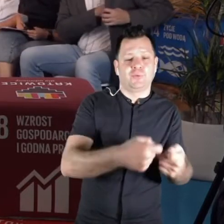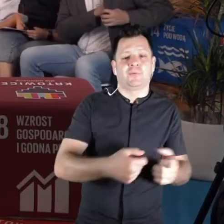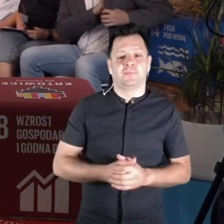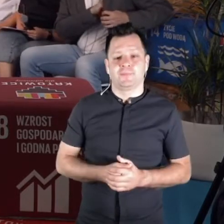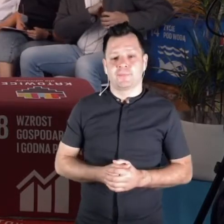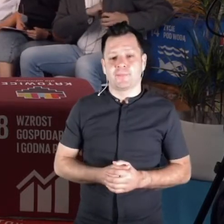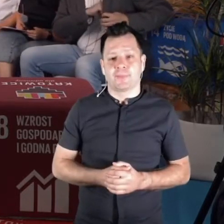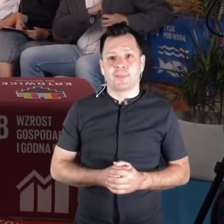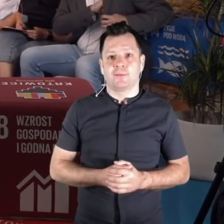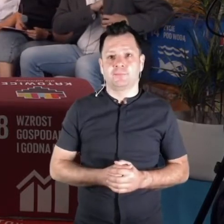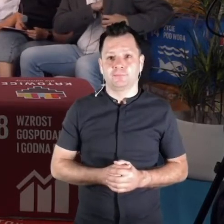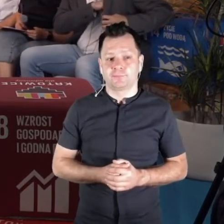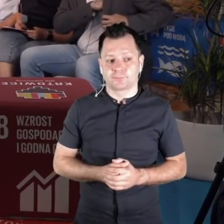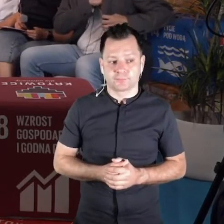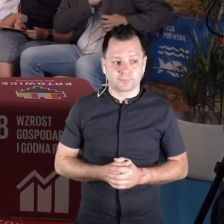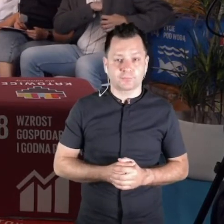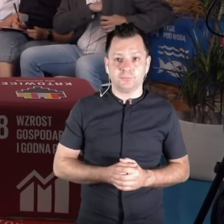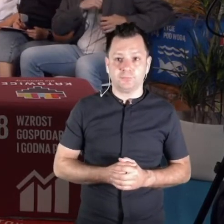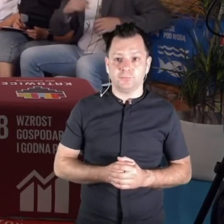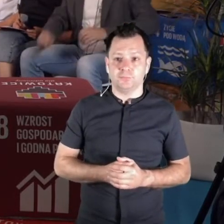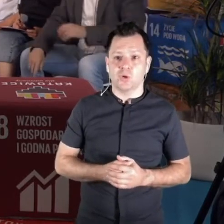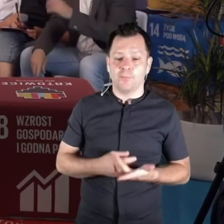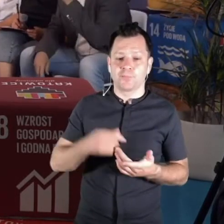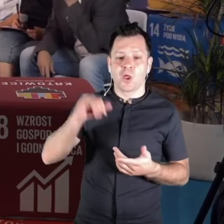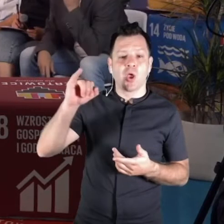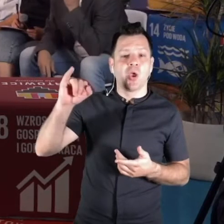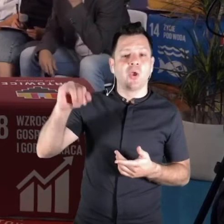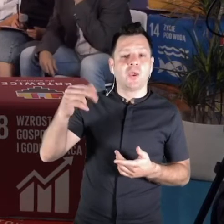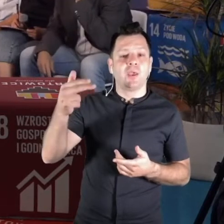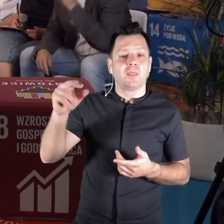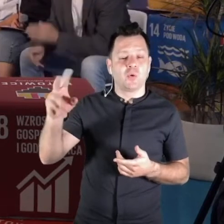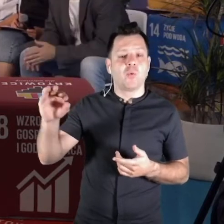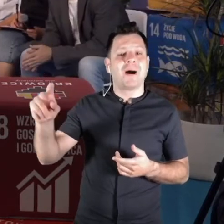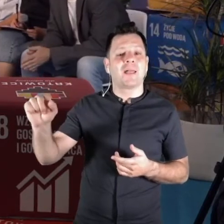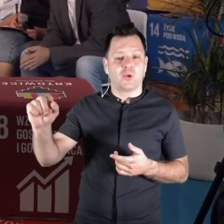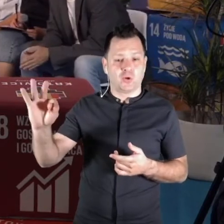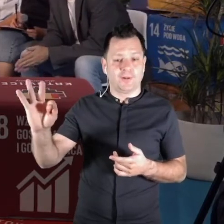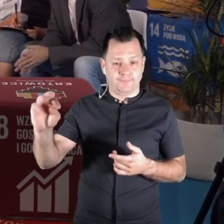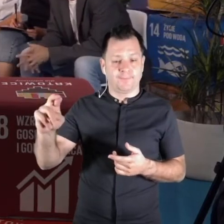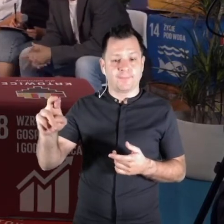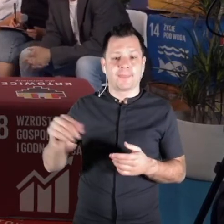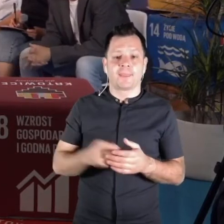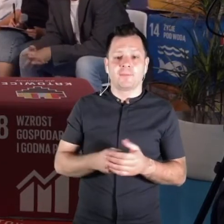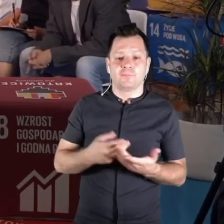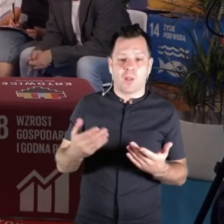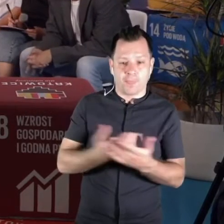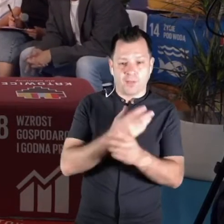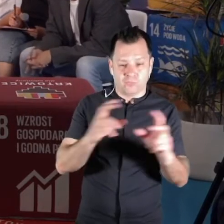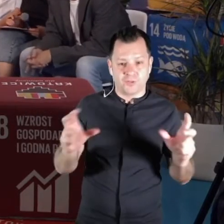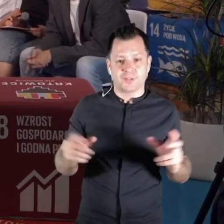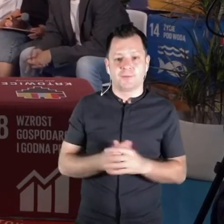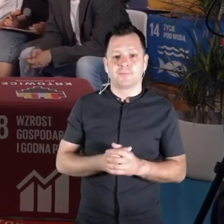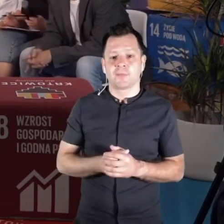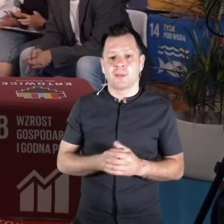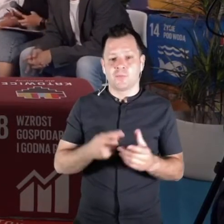rzeszowska akceleracja wchodzi w skład inkubatora innowacji i składa się z 3 faz. Pierwsza faza jest to